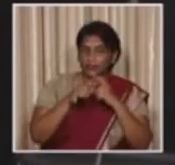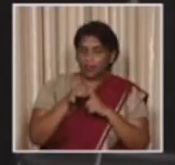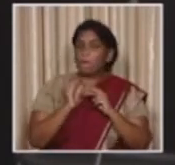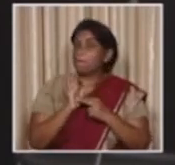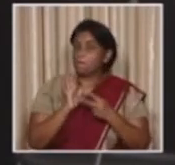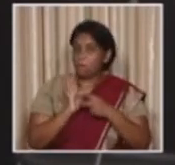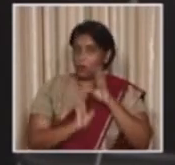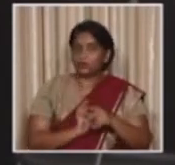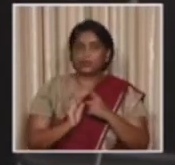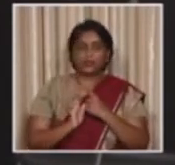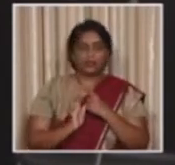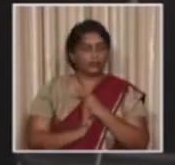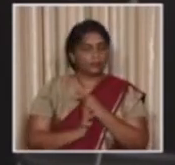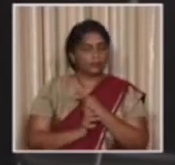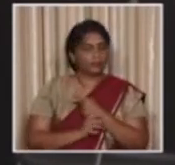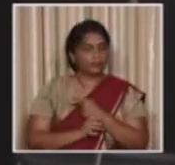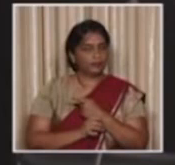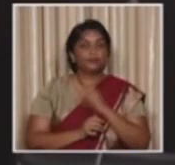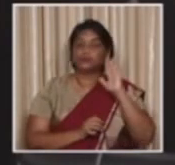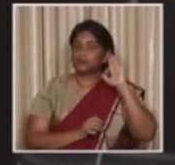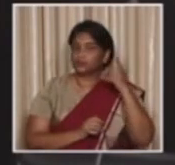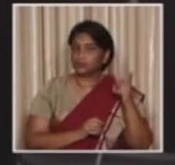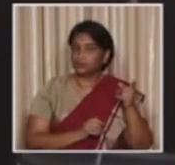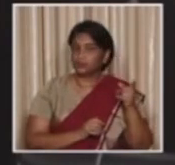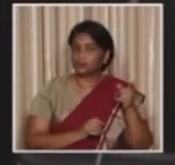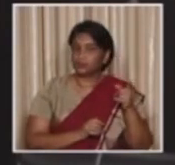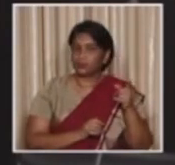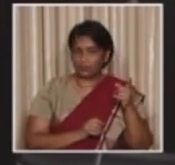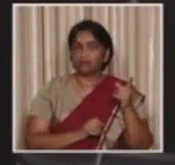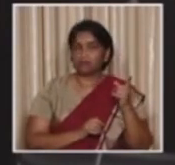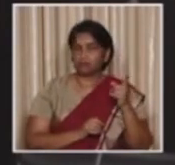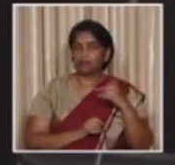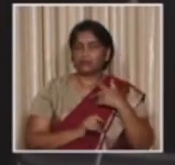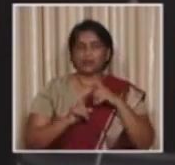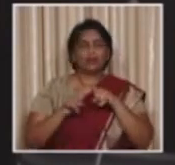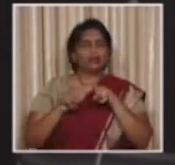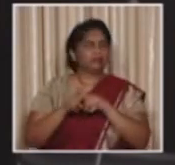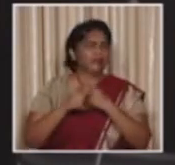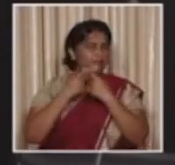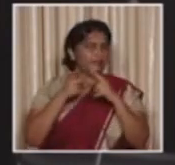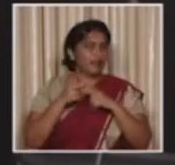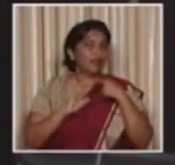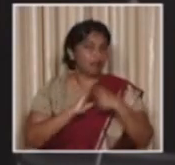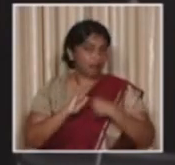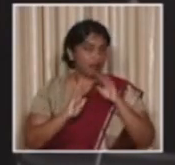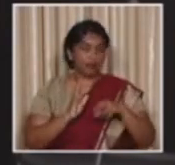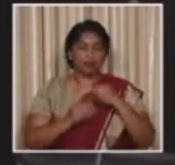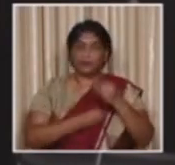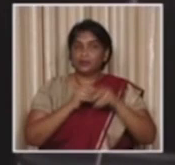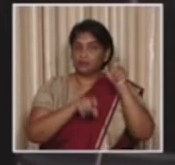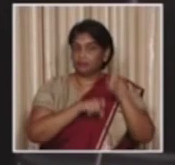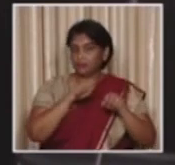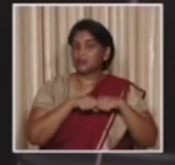තුළ LTL සහ විශේෂයෙන්ම වින්ෆෝස් බ්ලූ සර්කල් කියන ලංකාවේ දේශීය නියෝජිතයන්